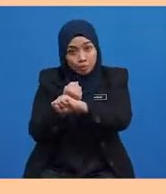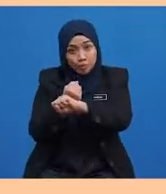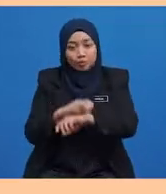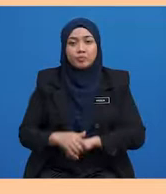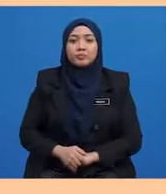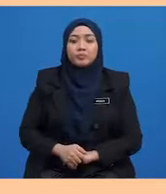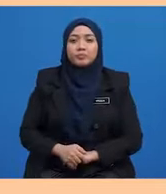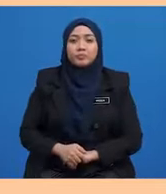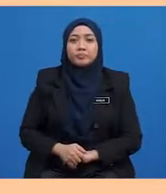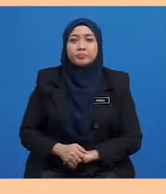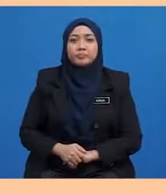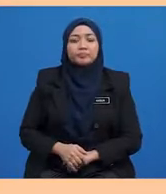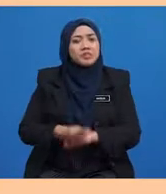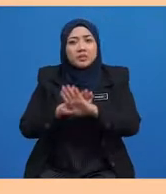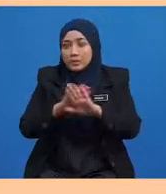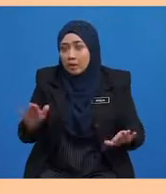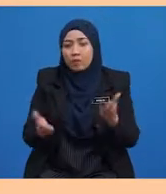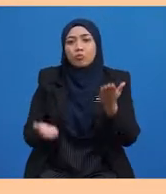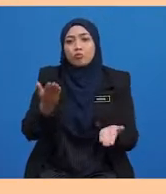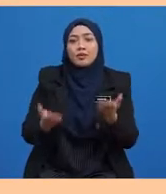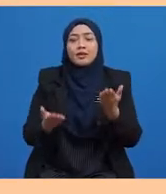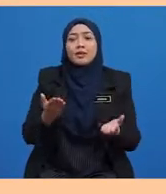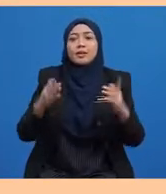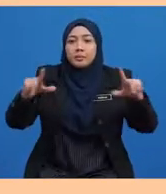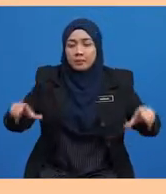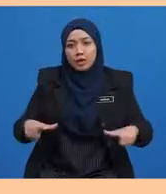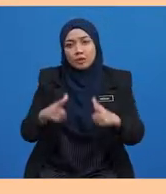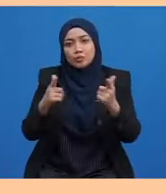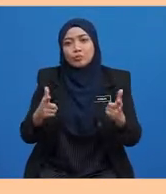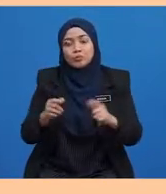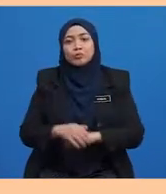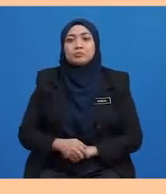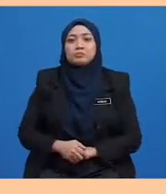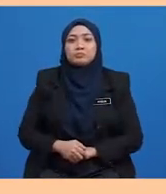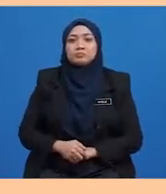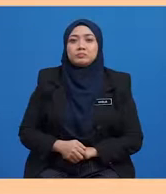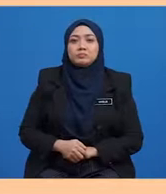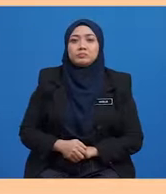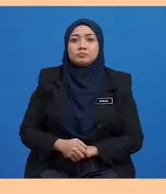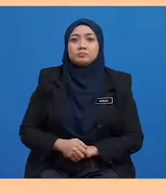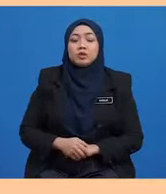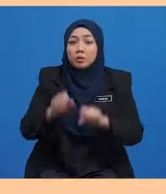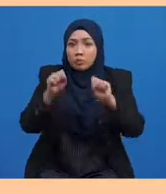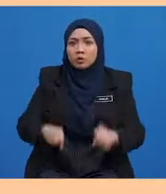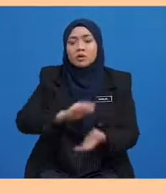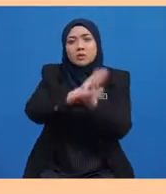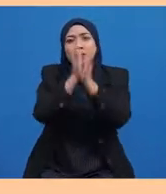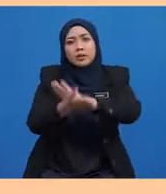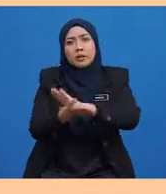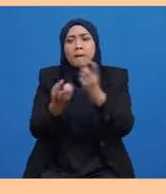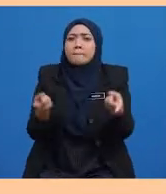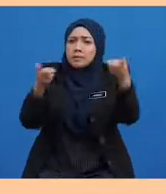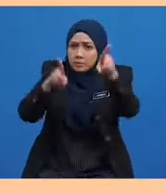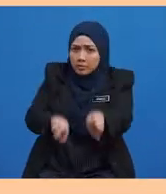Jawapannya adalah tidak mungkin. Baik murid-murid, terdapat